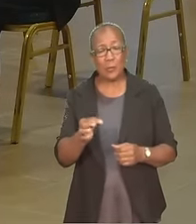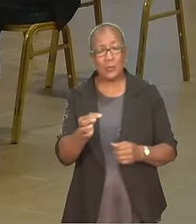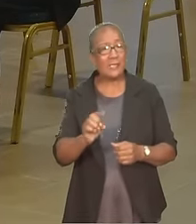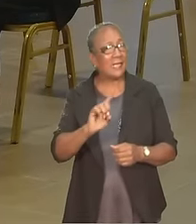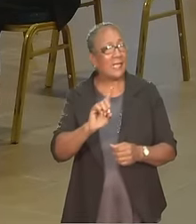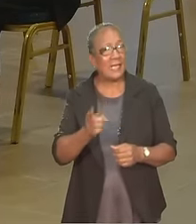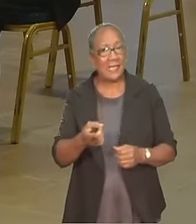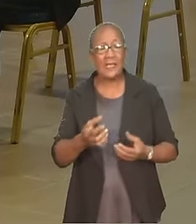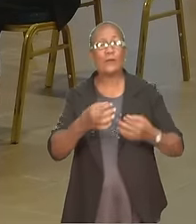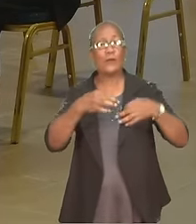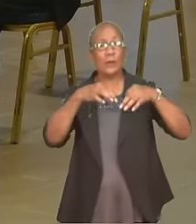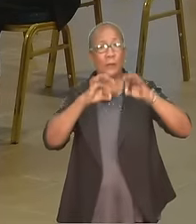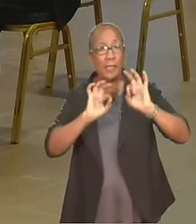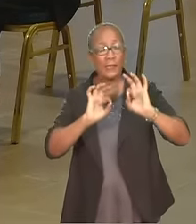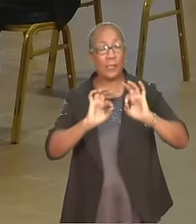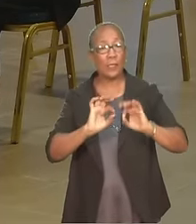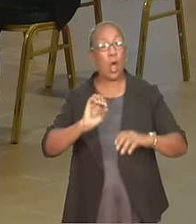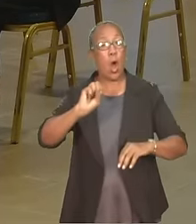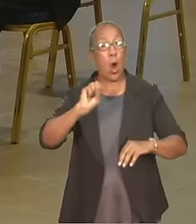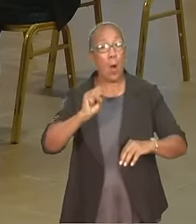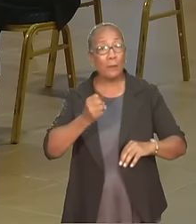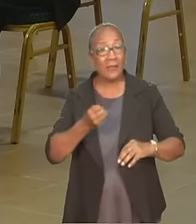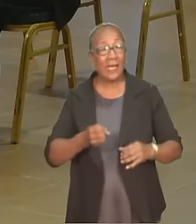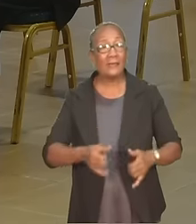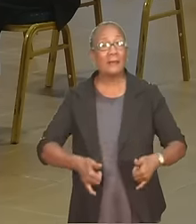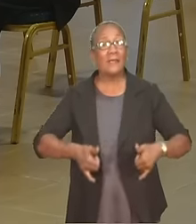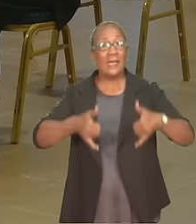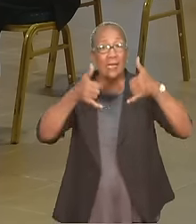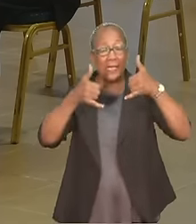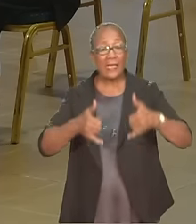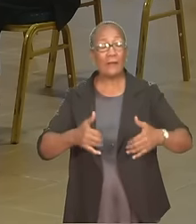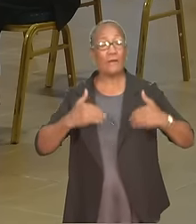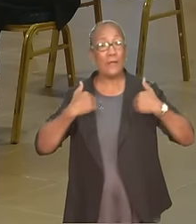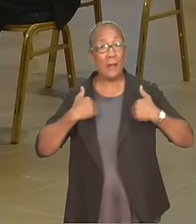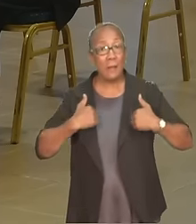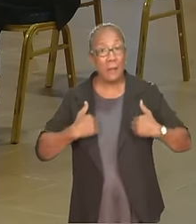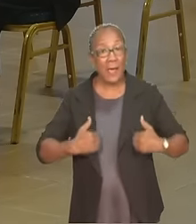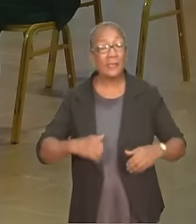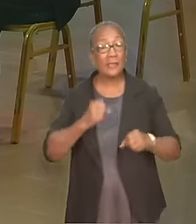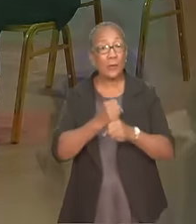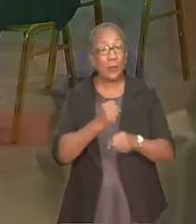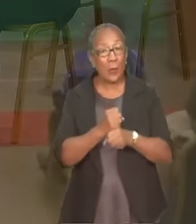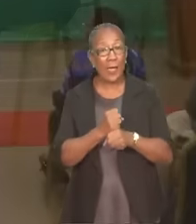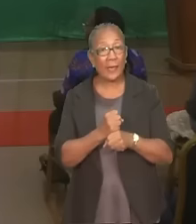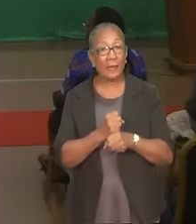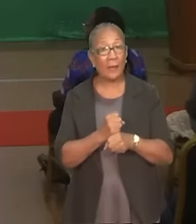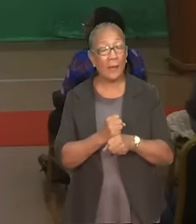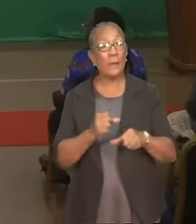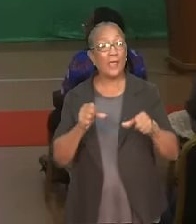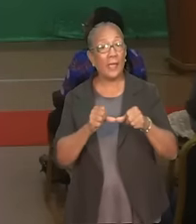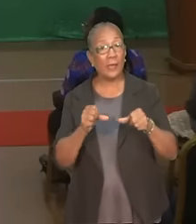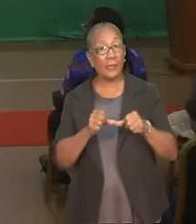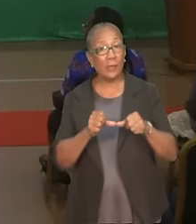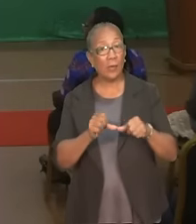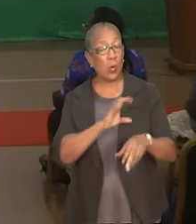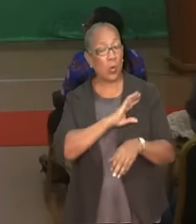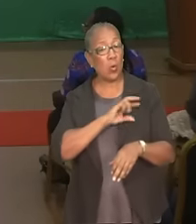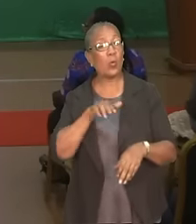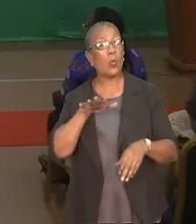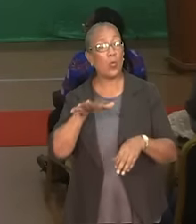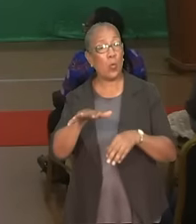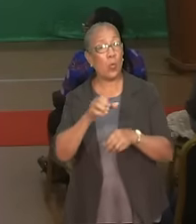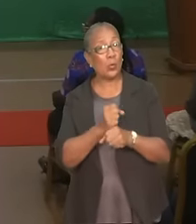omdat er even grote deel als die serieuze en professionele ambtenaren ook daar aanwezig is,